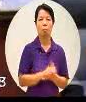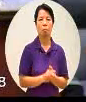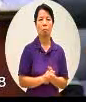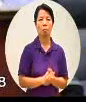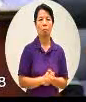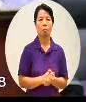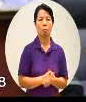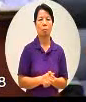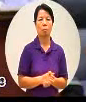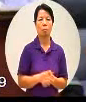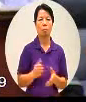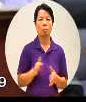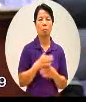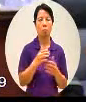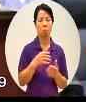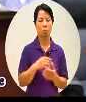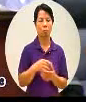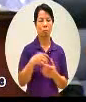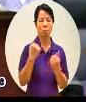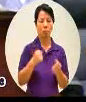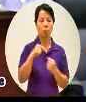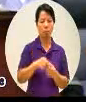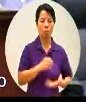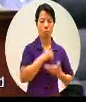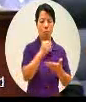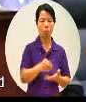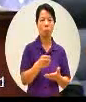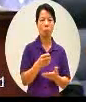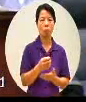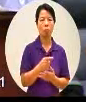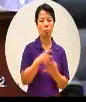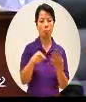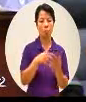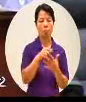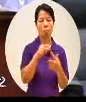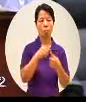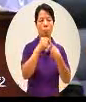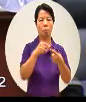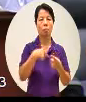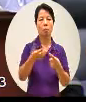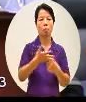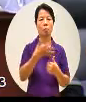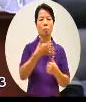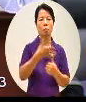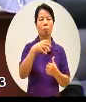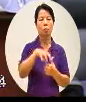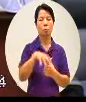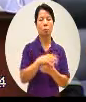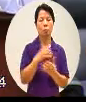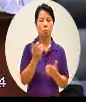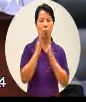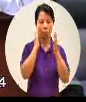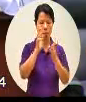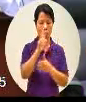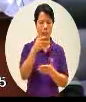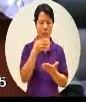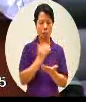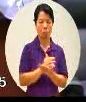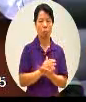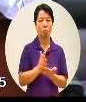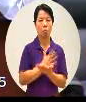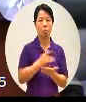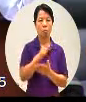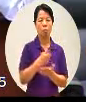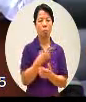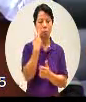看，所以我在这里哈、哦、建议几点呢、哦？希望我们教育局要正视评鉴、访视这